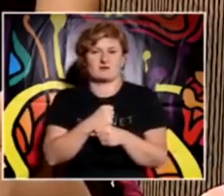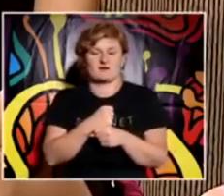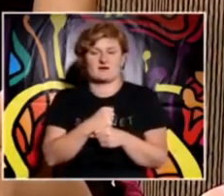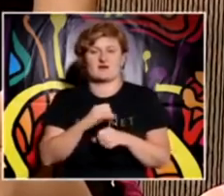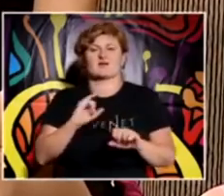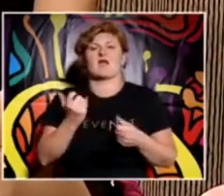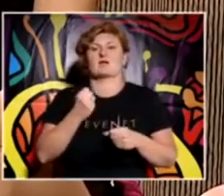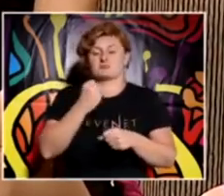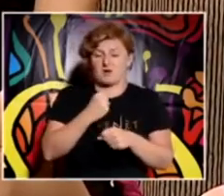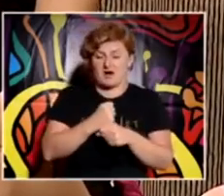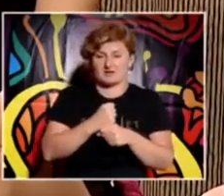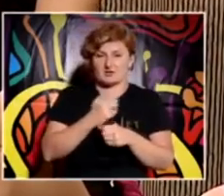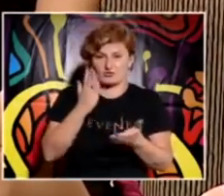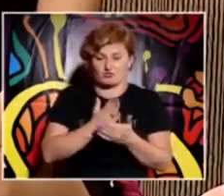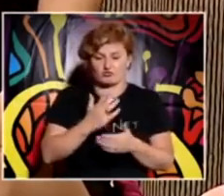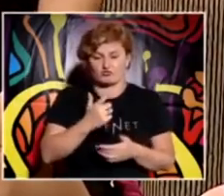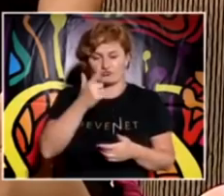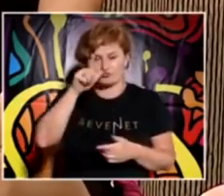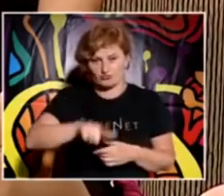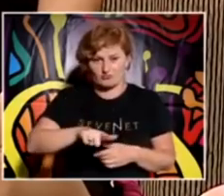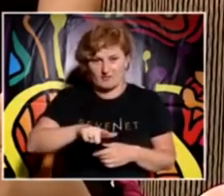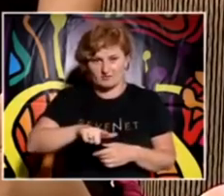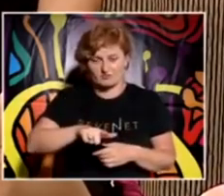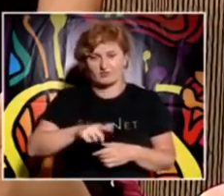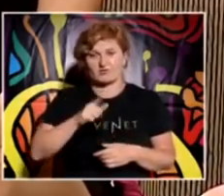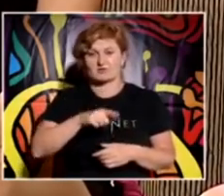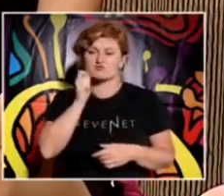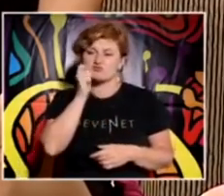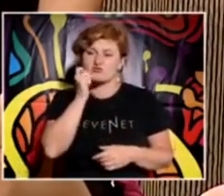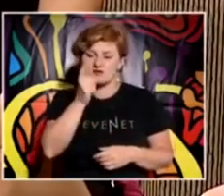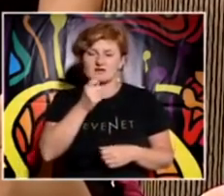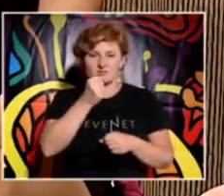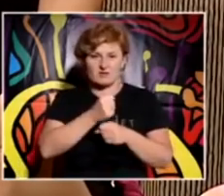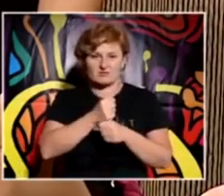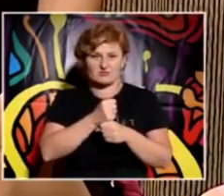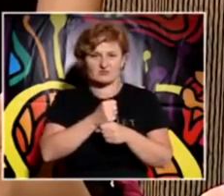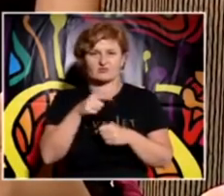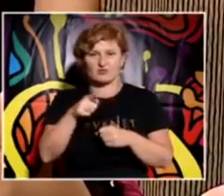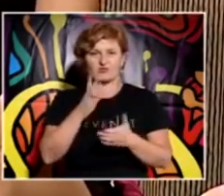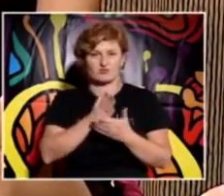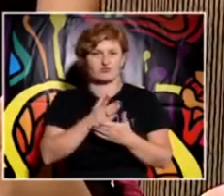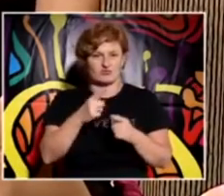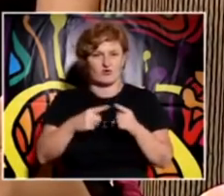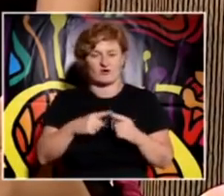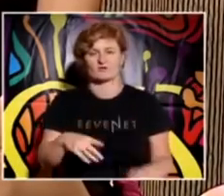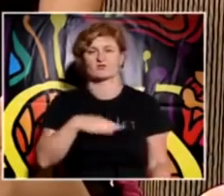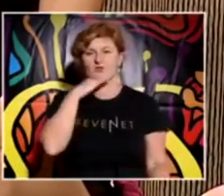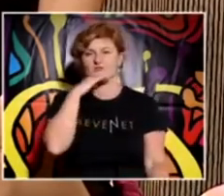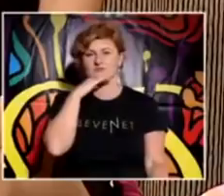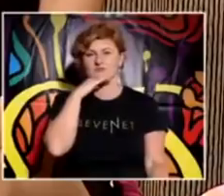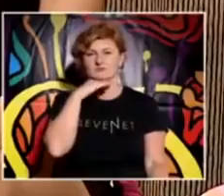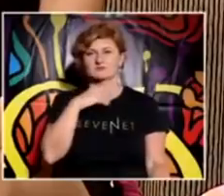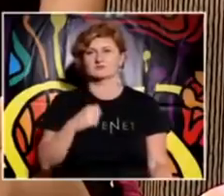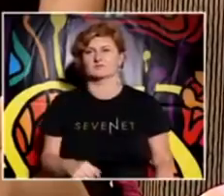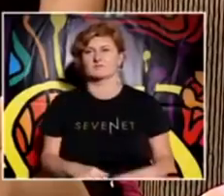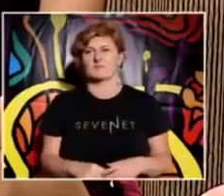w pracy już drugi miesiąc i pracujesz codziennie, no to już w pewnym momencie masz trochę dosyć tego. I